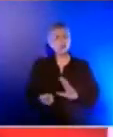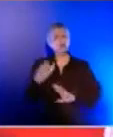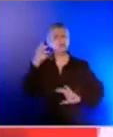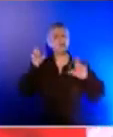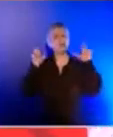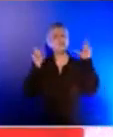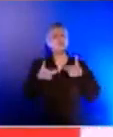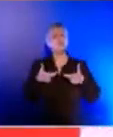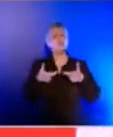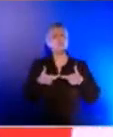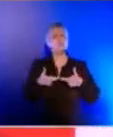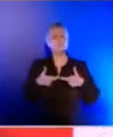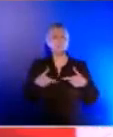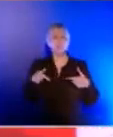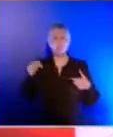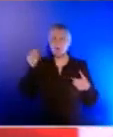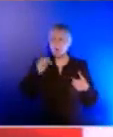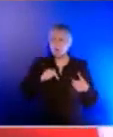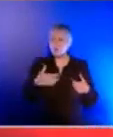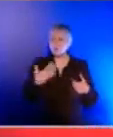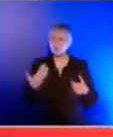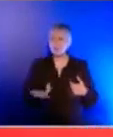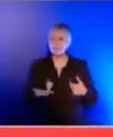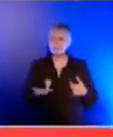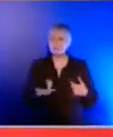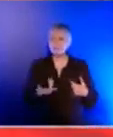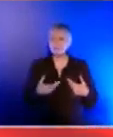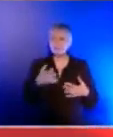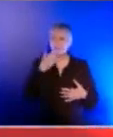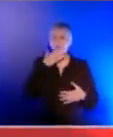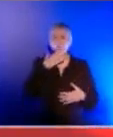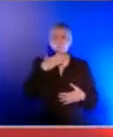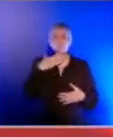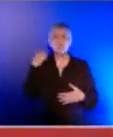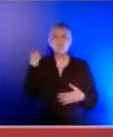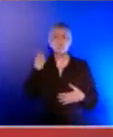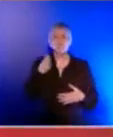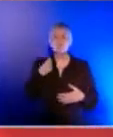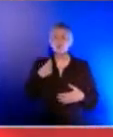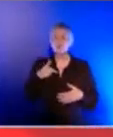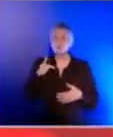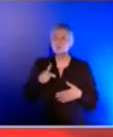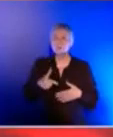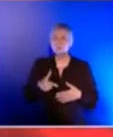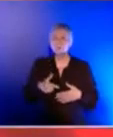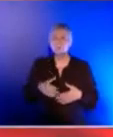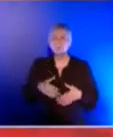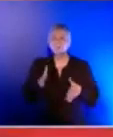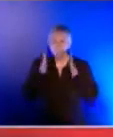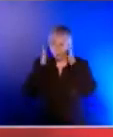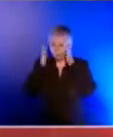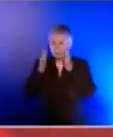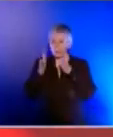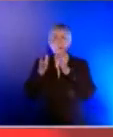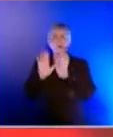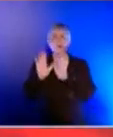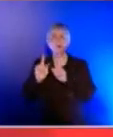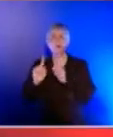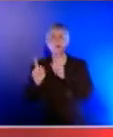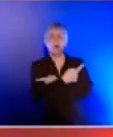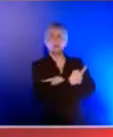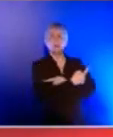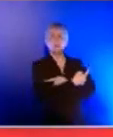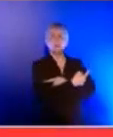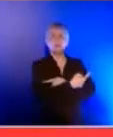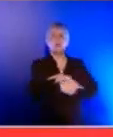εκμεταλλεύεται στην πραγματικότητα την κρίση του COVID-19 στην ακριβώς αντίθετη κατεύθυνση. Την εκμεταλλεύεται ως ευκαιρία για να